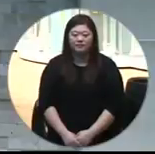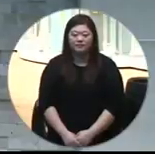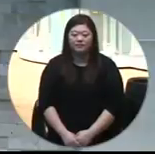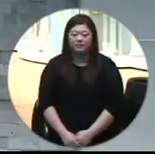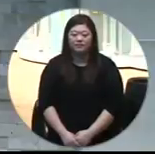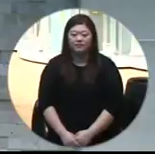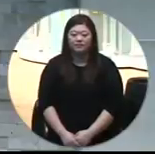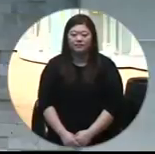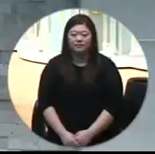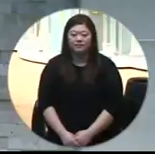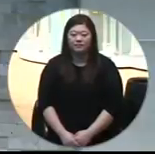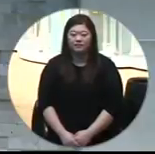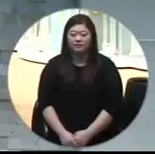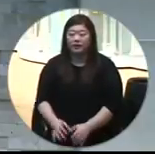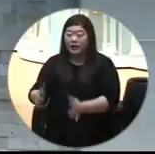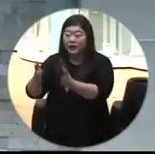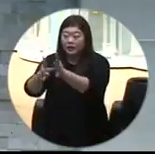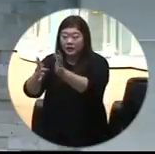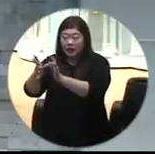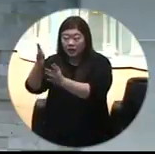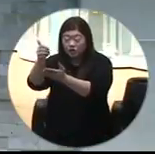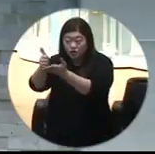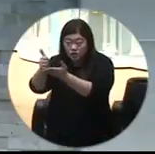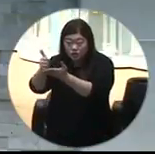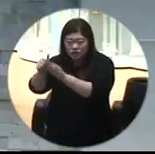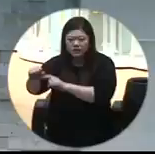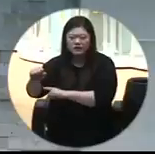예수님의 해석은 의미 있는